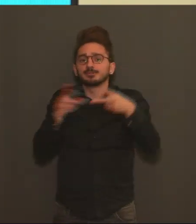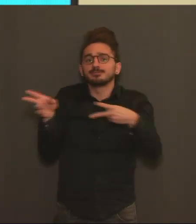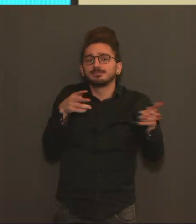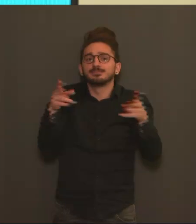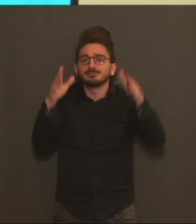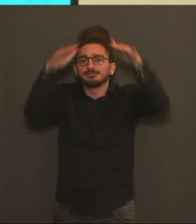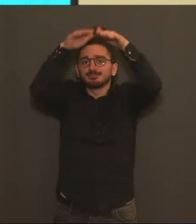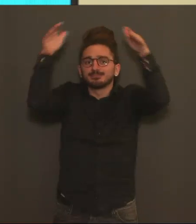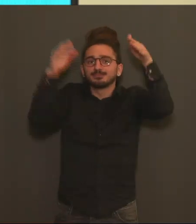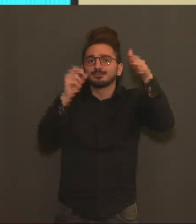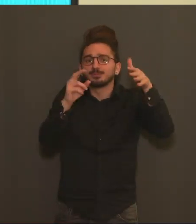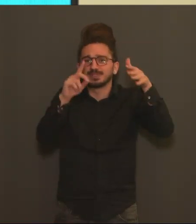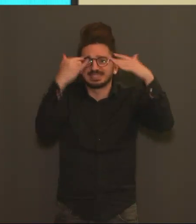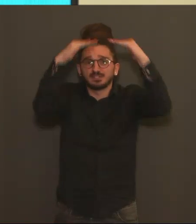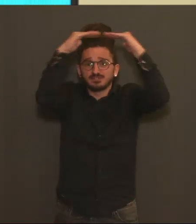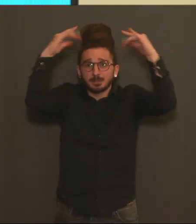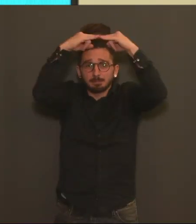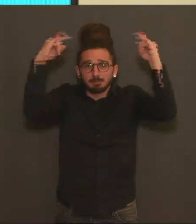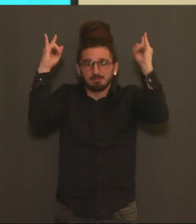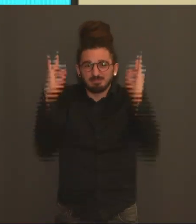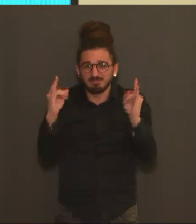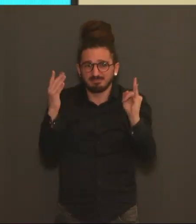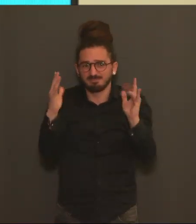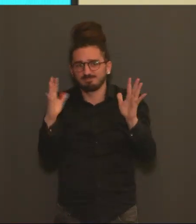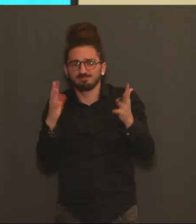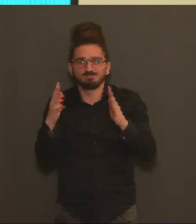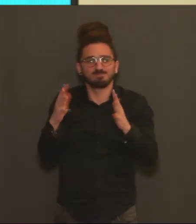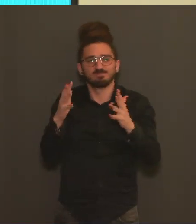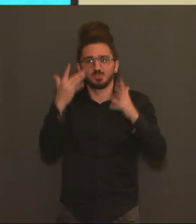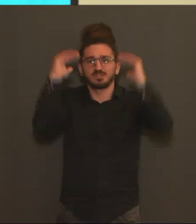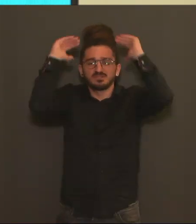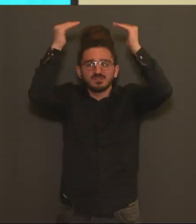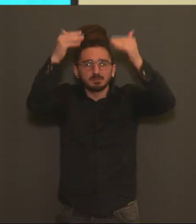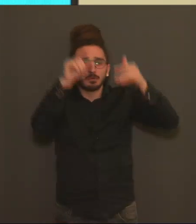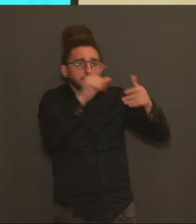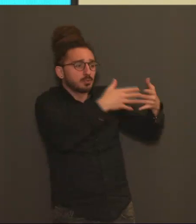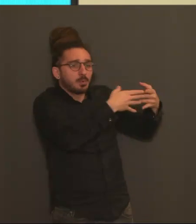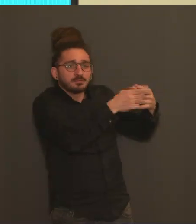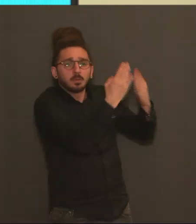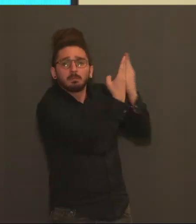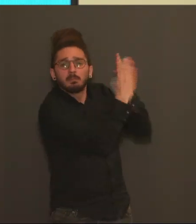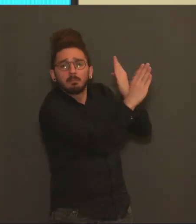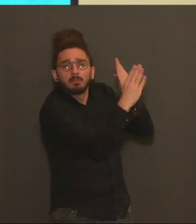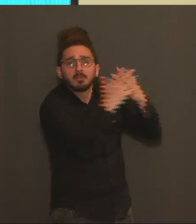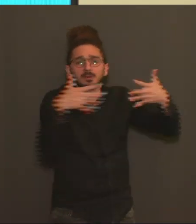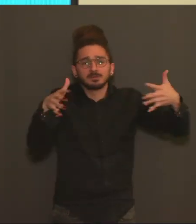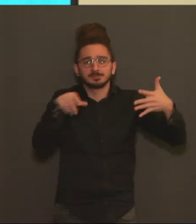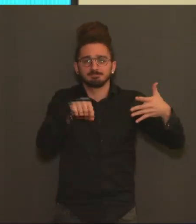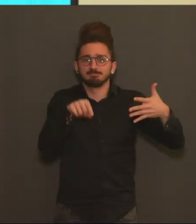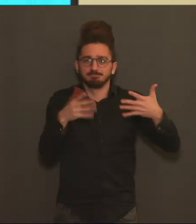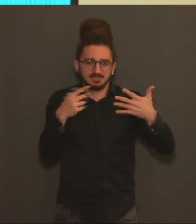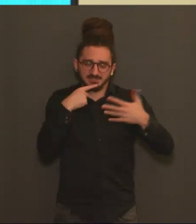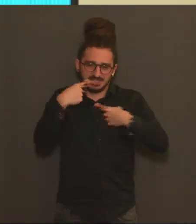est globalement fermée et qu'il y a juste un côté qui est ouvert, l'air peut y stagner pratiquement comme dans une pièce et ceci n'est plus